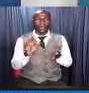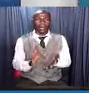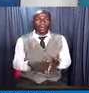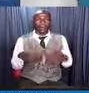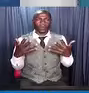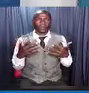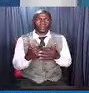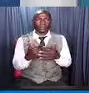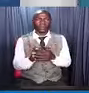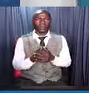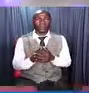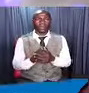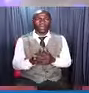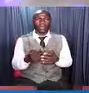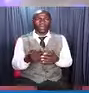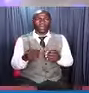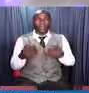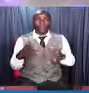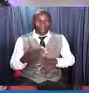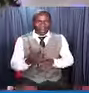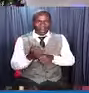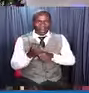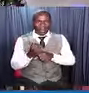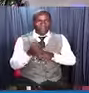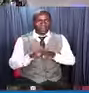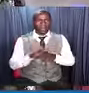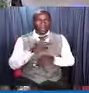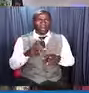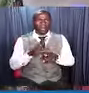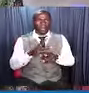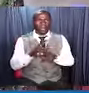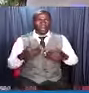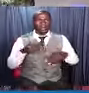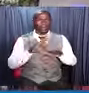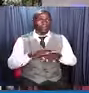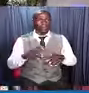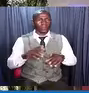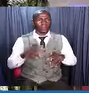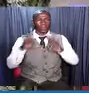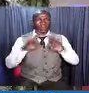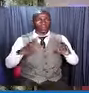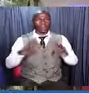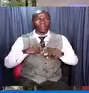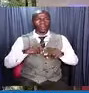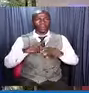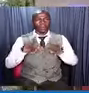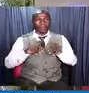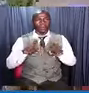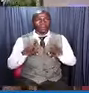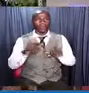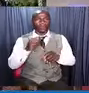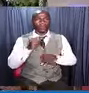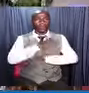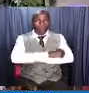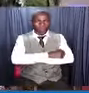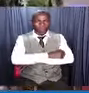Hallelujah. Hallelujah. Pate heri duniani. You get all the goodness on earth. Uone maisha ya amani. And get peace. Ukote uendako. Wherever you go. Ni